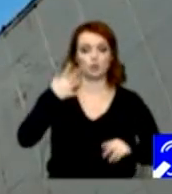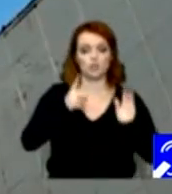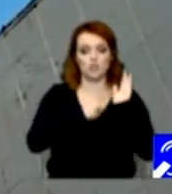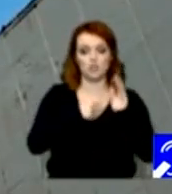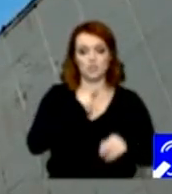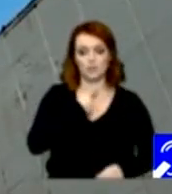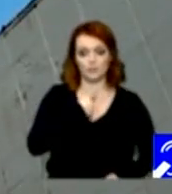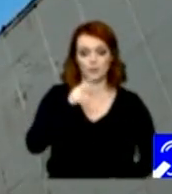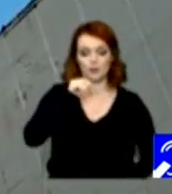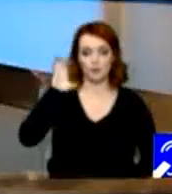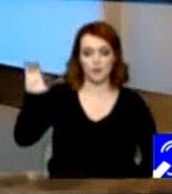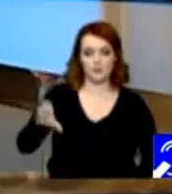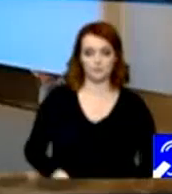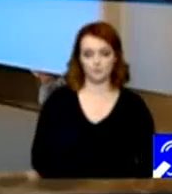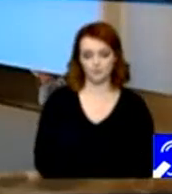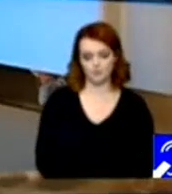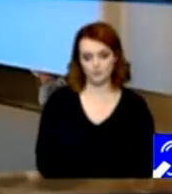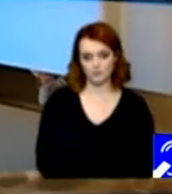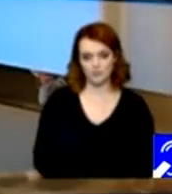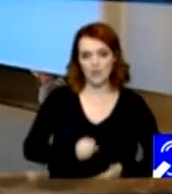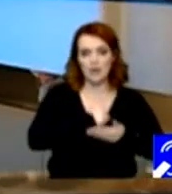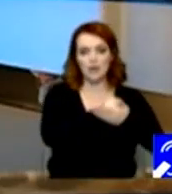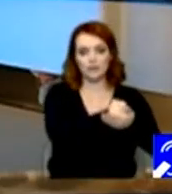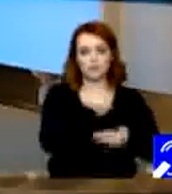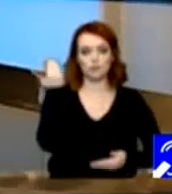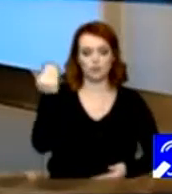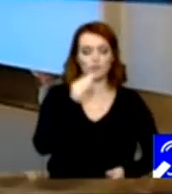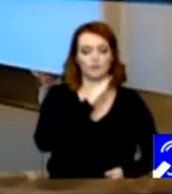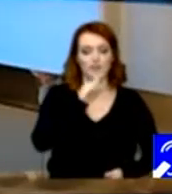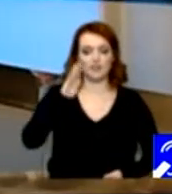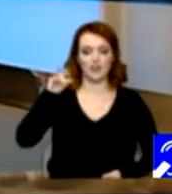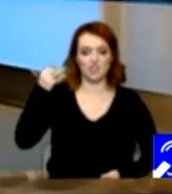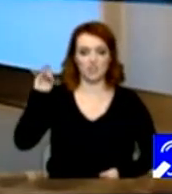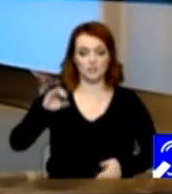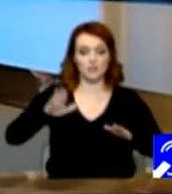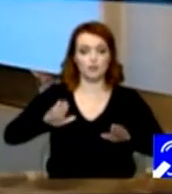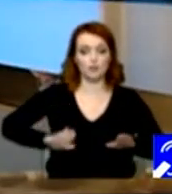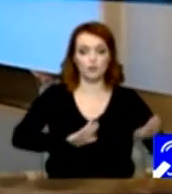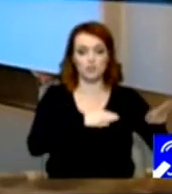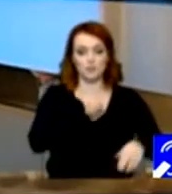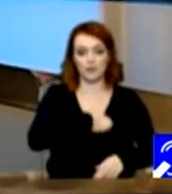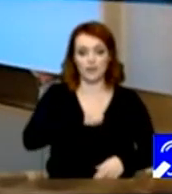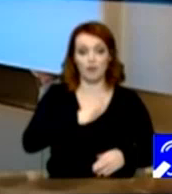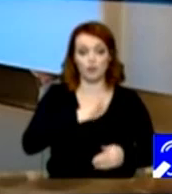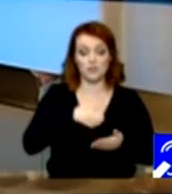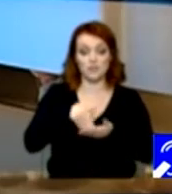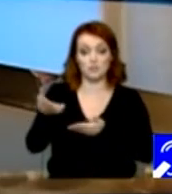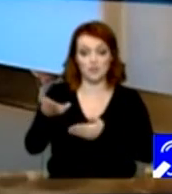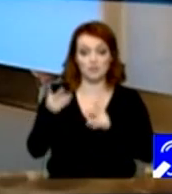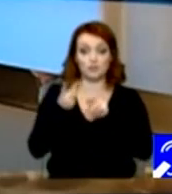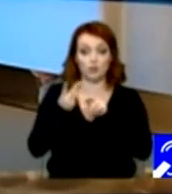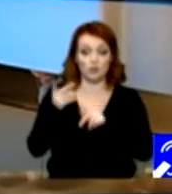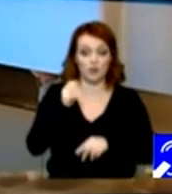deputați pas cand datora lui Haide Ania găsesc la funcția de viceprimar a fost respinsă din nou în